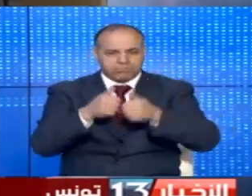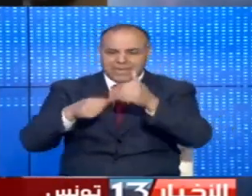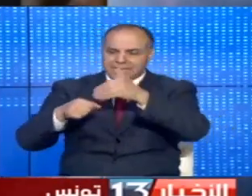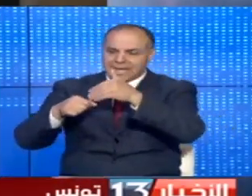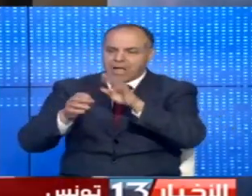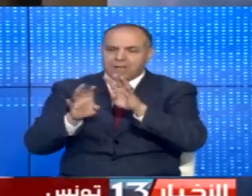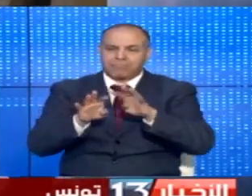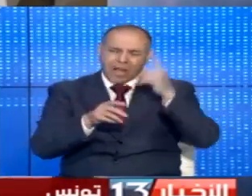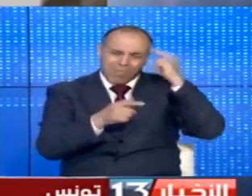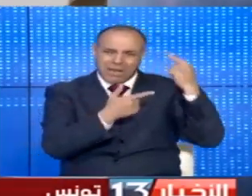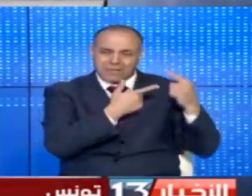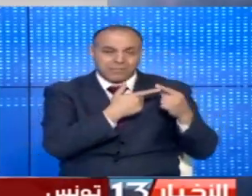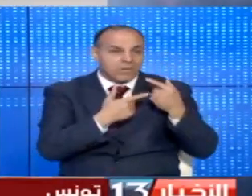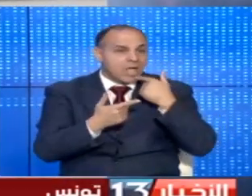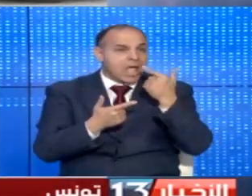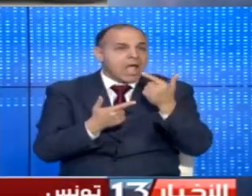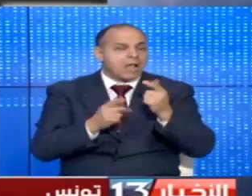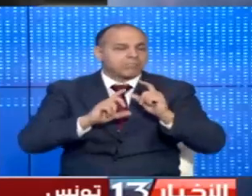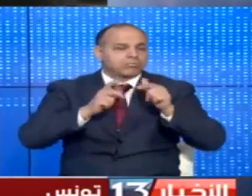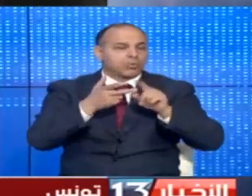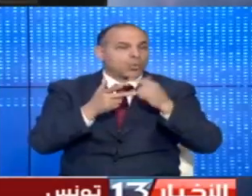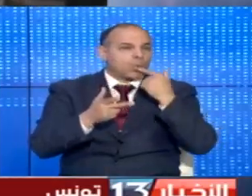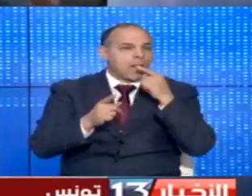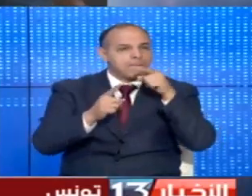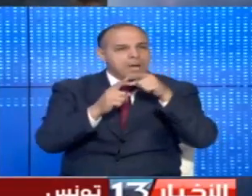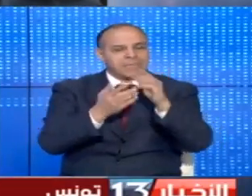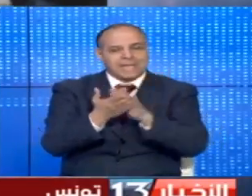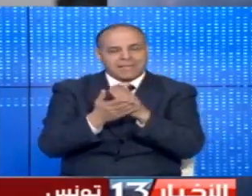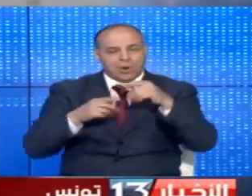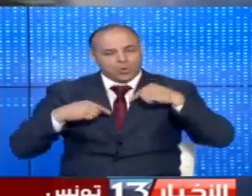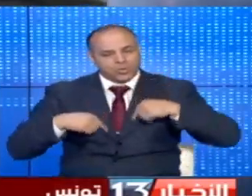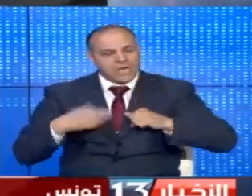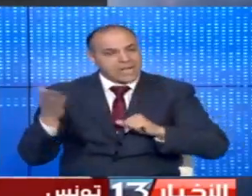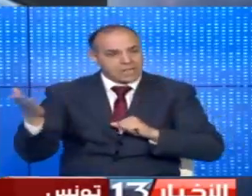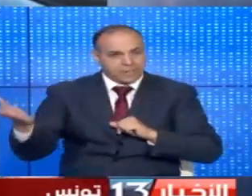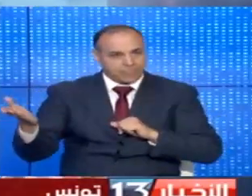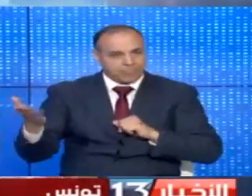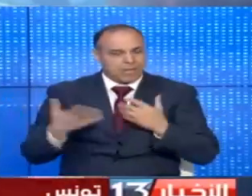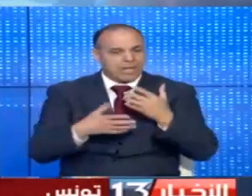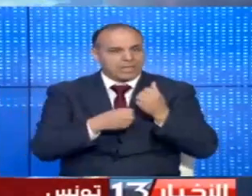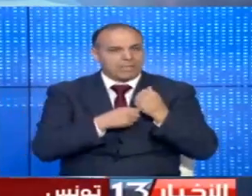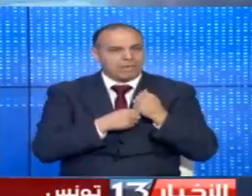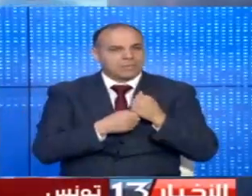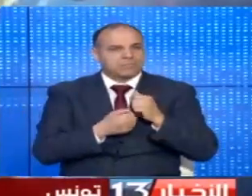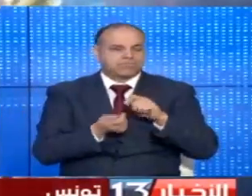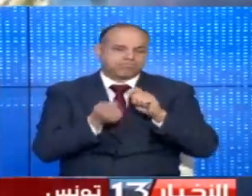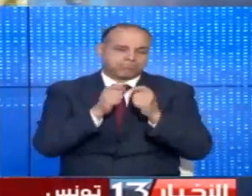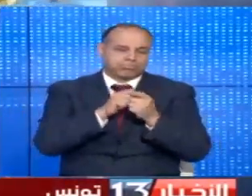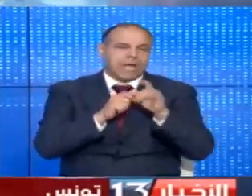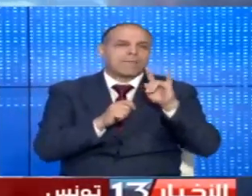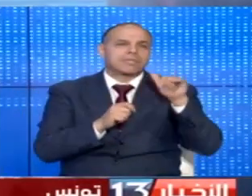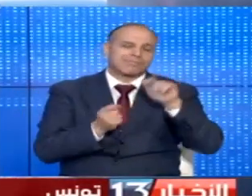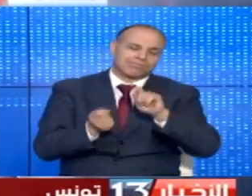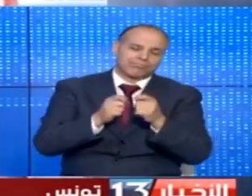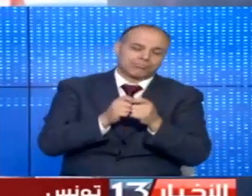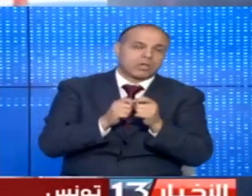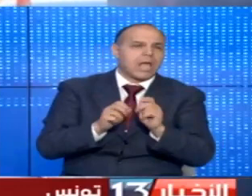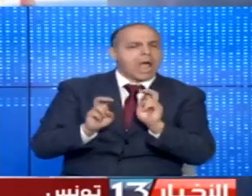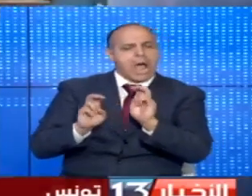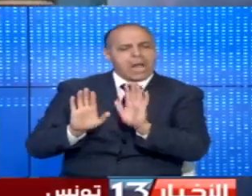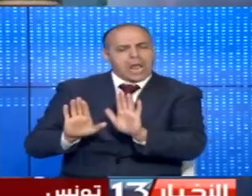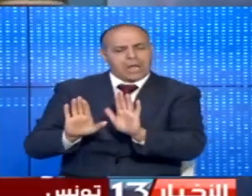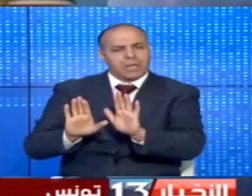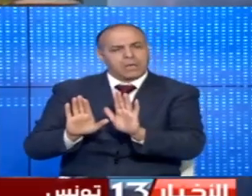التشريعيه والموكول اليها مهمه تشكيل الحكومه تمسكت بتمرير حكومه الحب بالجمله داعيه